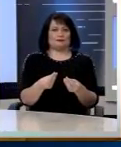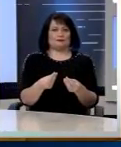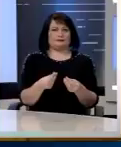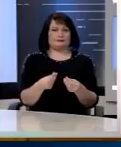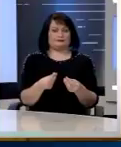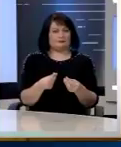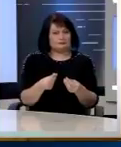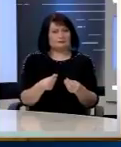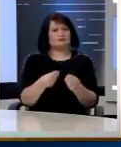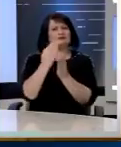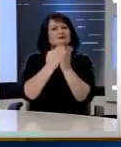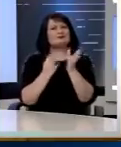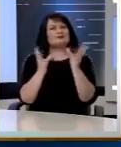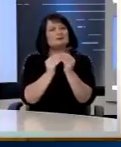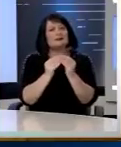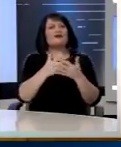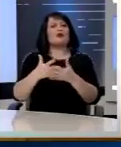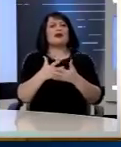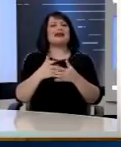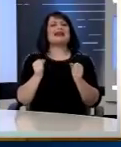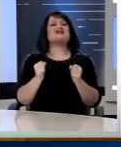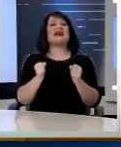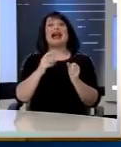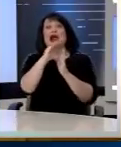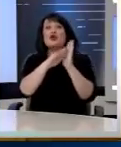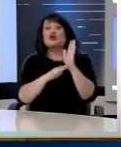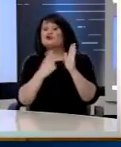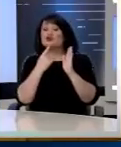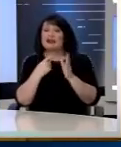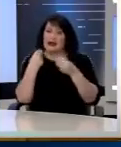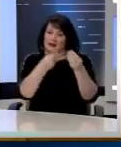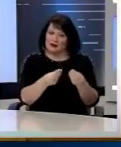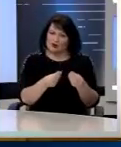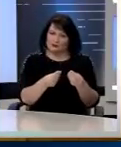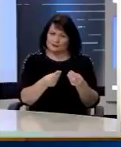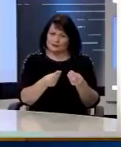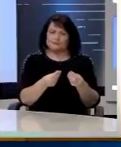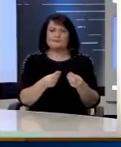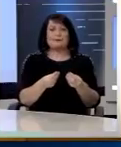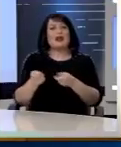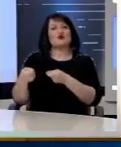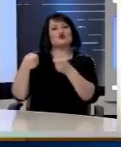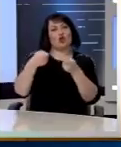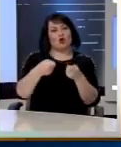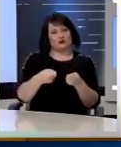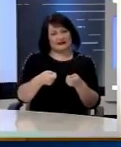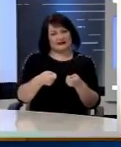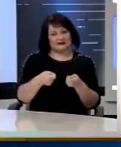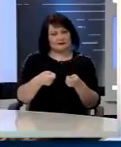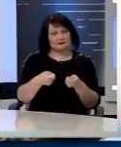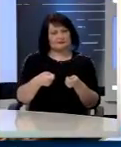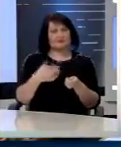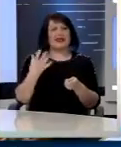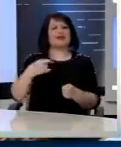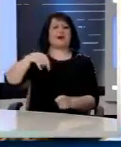τον Εθνικό Κανονισμό Βιομηχανικής Ασφάλειας. Καταθέτω στη Βουλή την εξοδότηση την οποία έχει